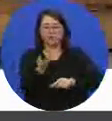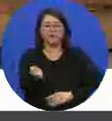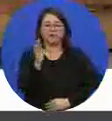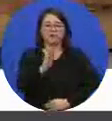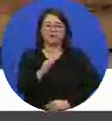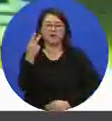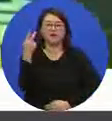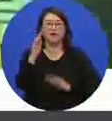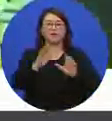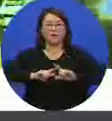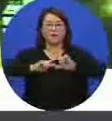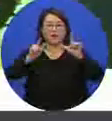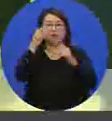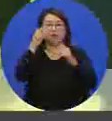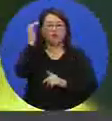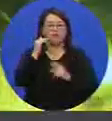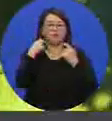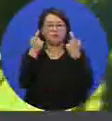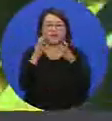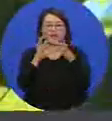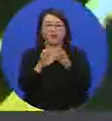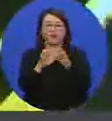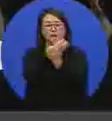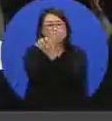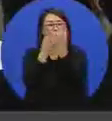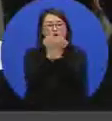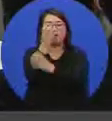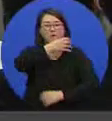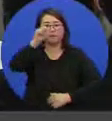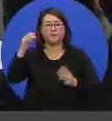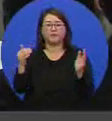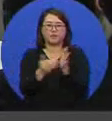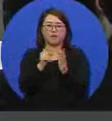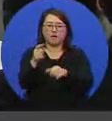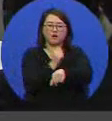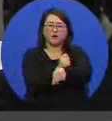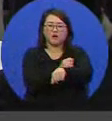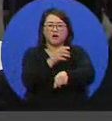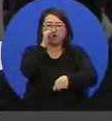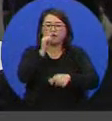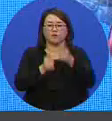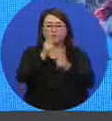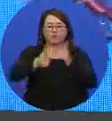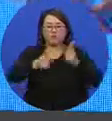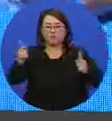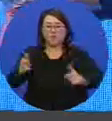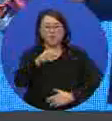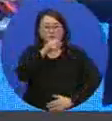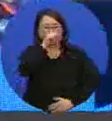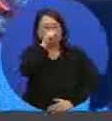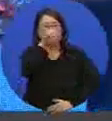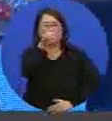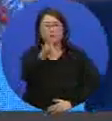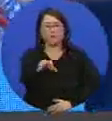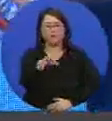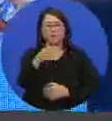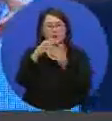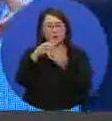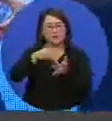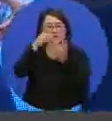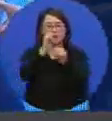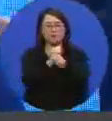한국관광예별로 선정됐습니다. 한국관광예별은 한국관광발전에 기여한 각 분야의 최고 브랜드를 선정하는 제도로